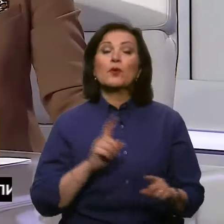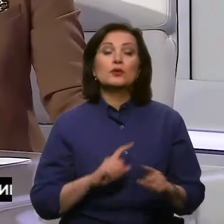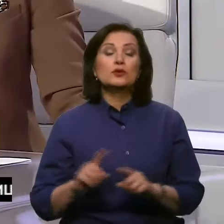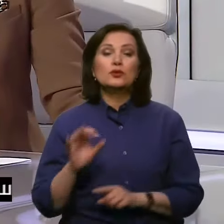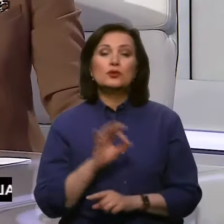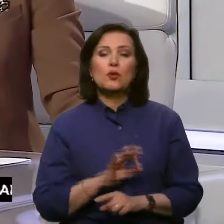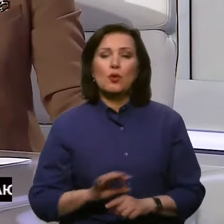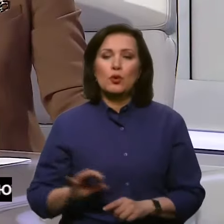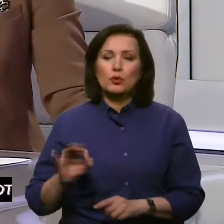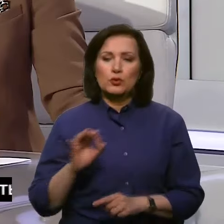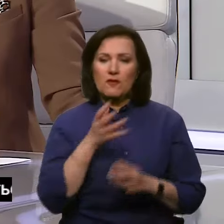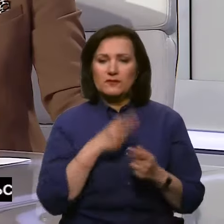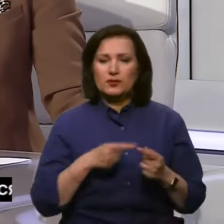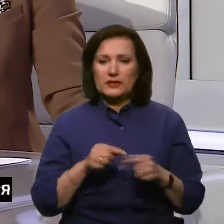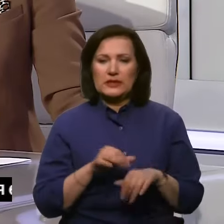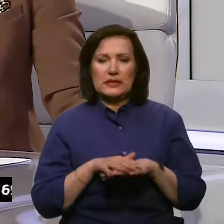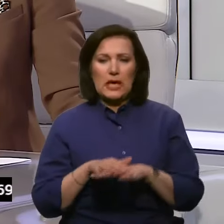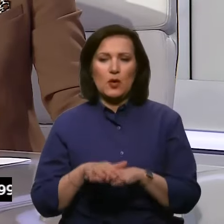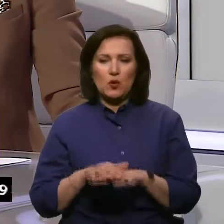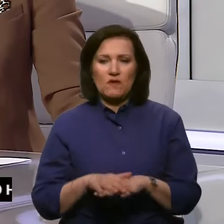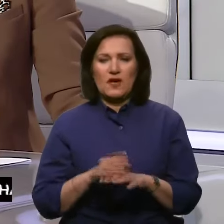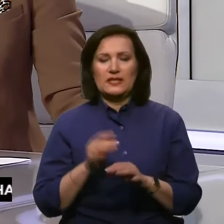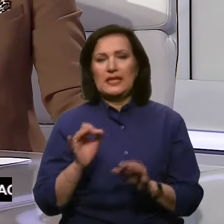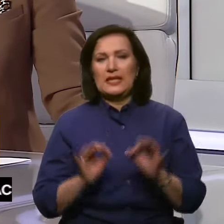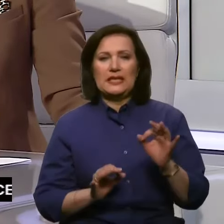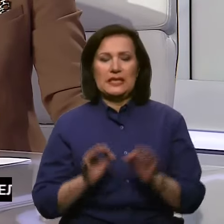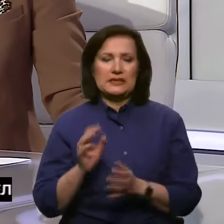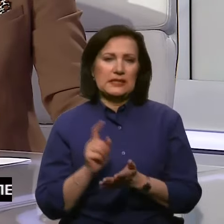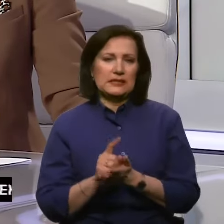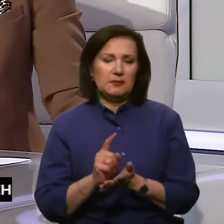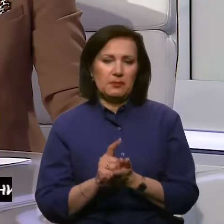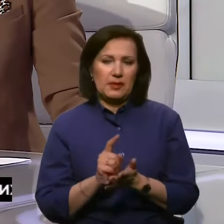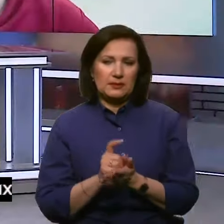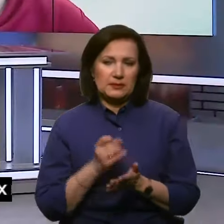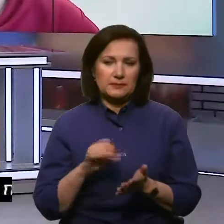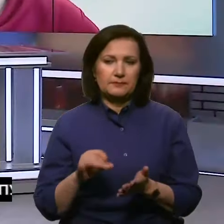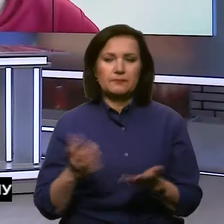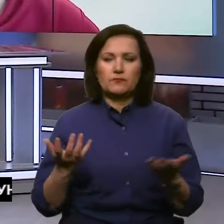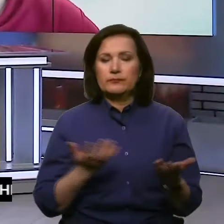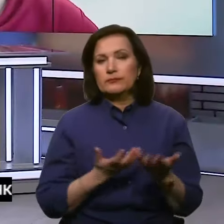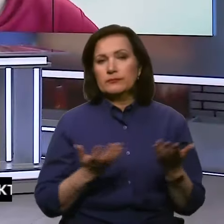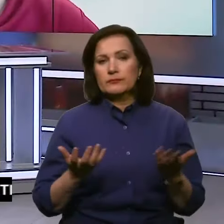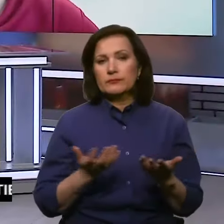щодо вчасного нарахування та індексації пенсій,